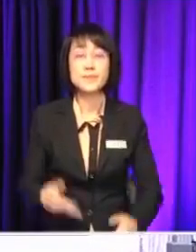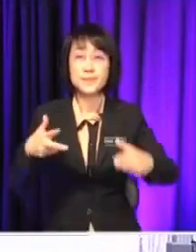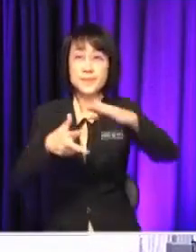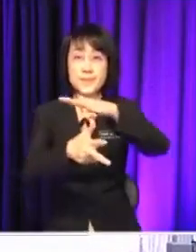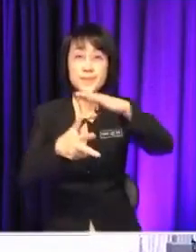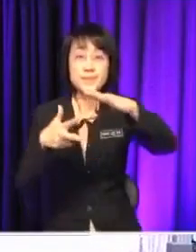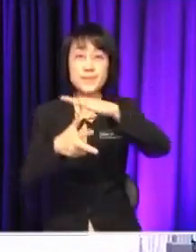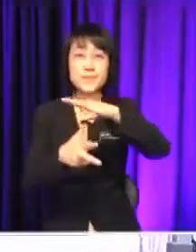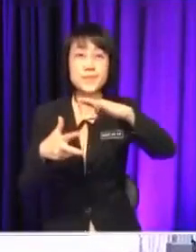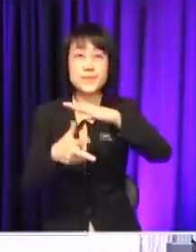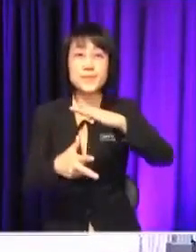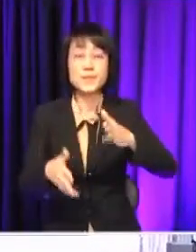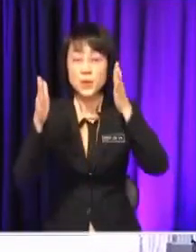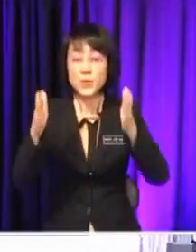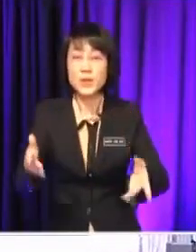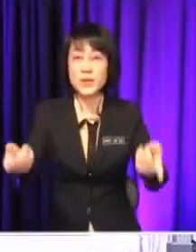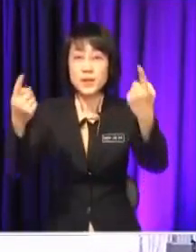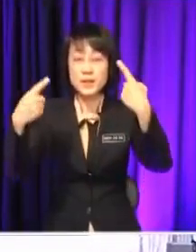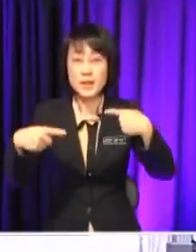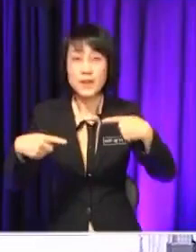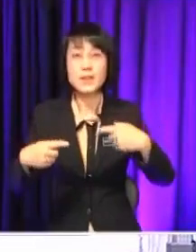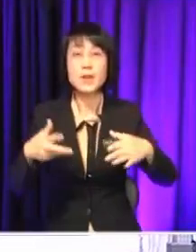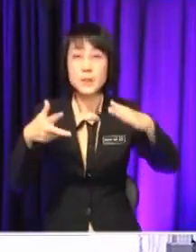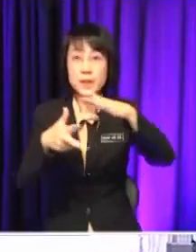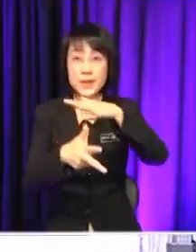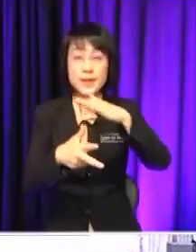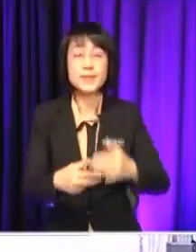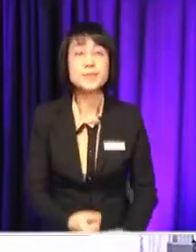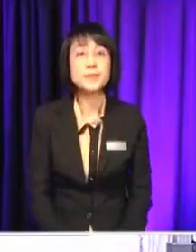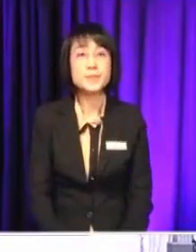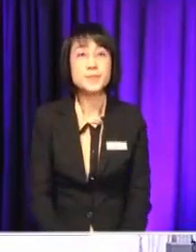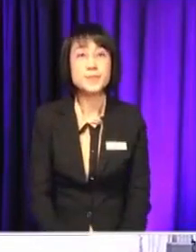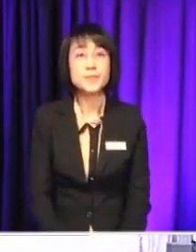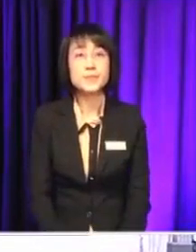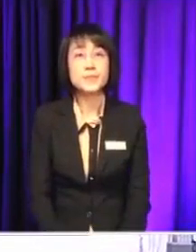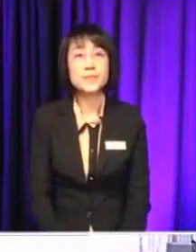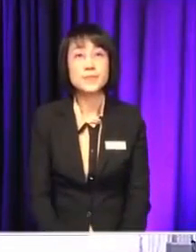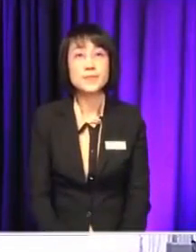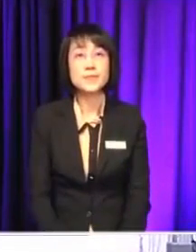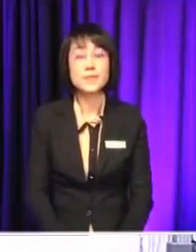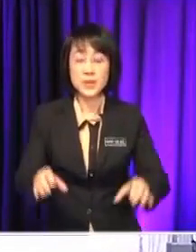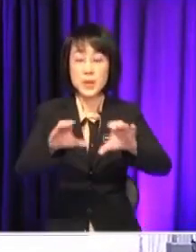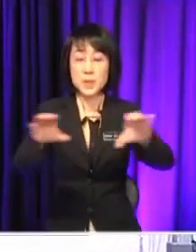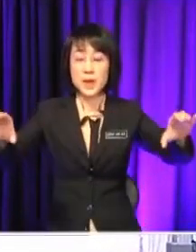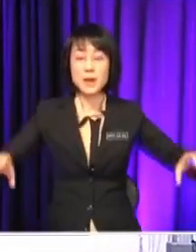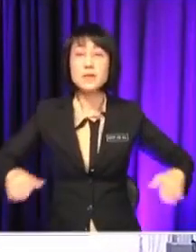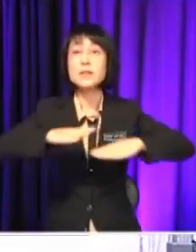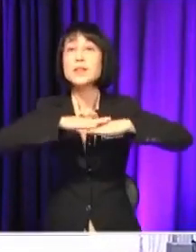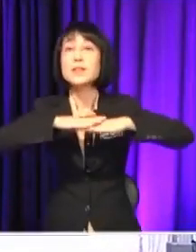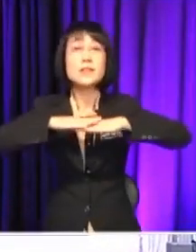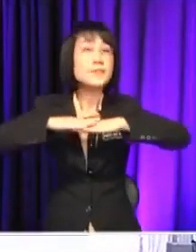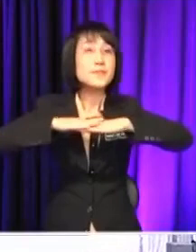saya juga baik bahwa kita masuk ke sini Nah di kosan pasti satu lagi saya letak di belt can di belakang belt